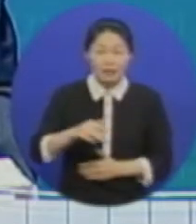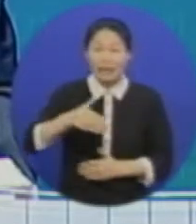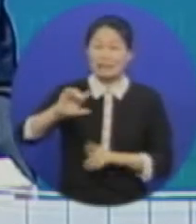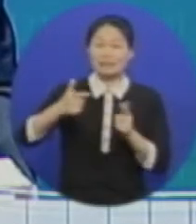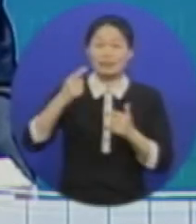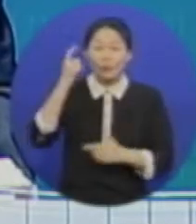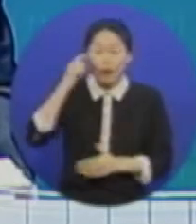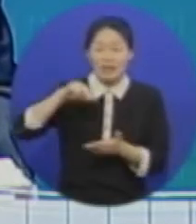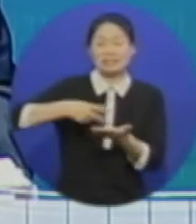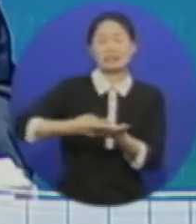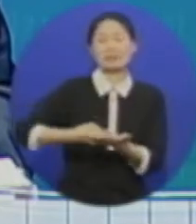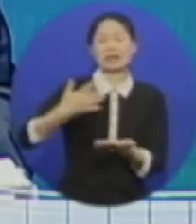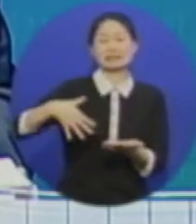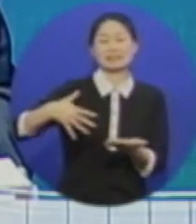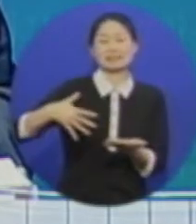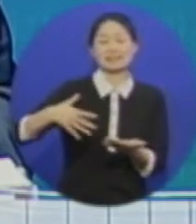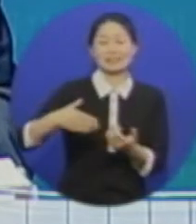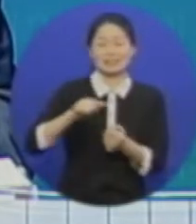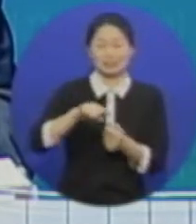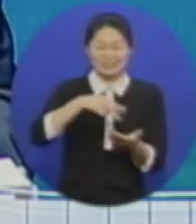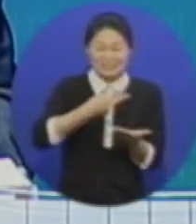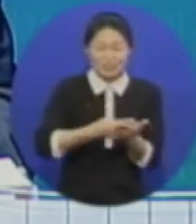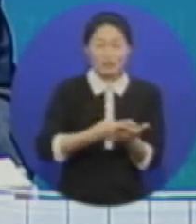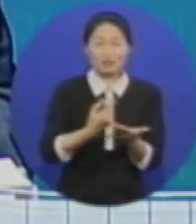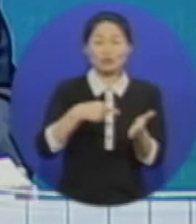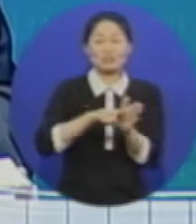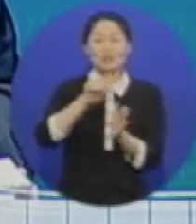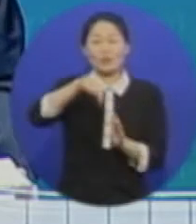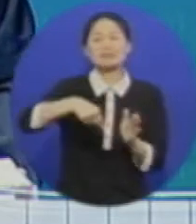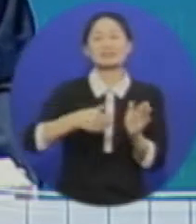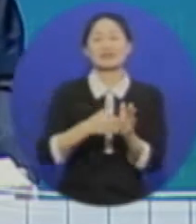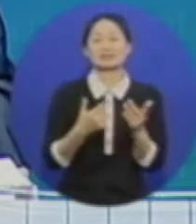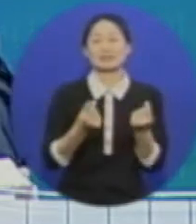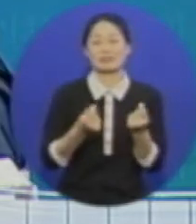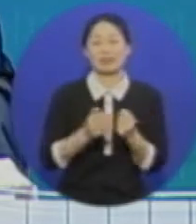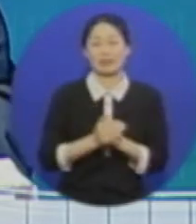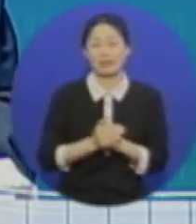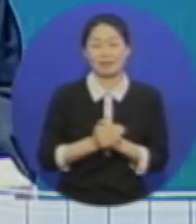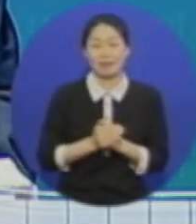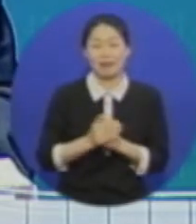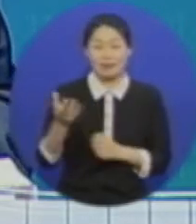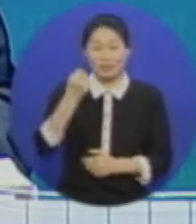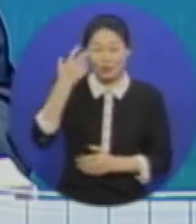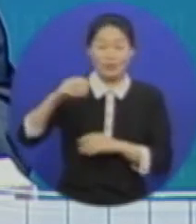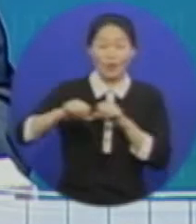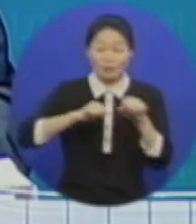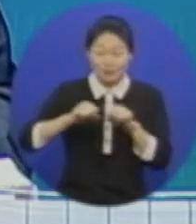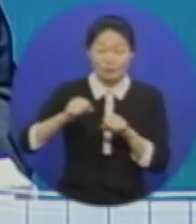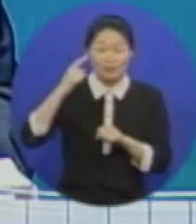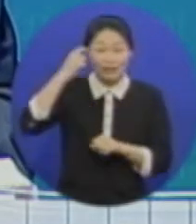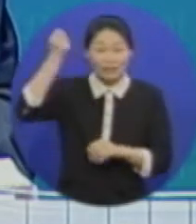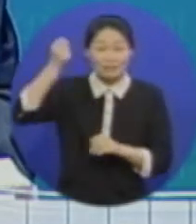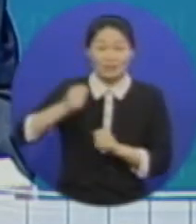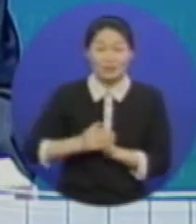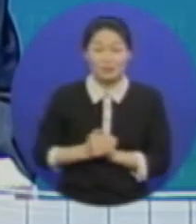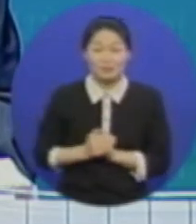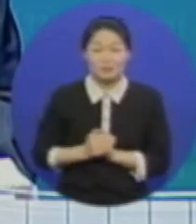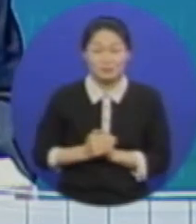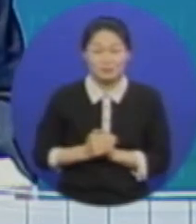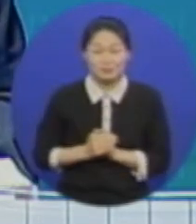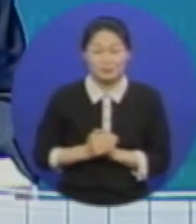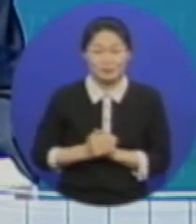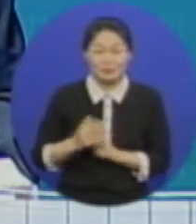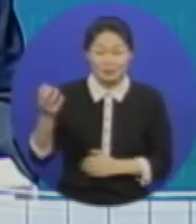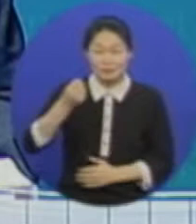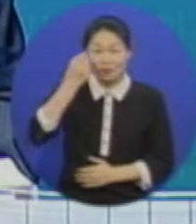거예요 그분은 쓰러지기 위해서 오셨더라고요 그게 성령님의 역사 라고 생각하니까 성령